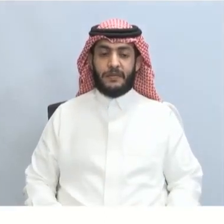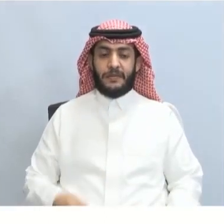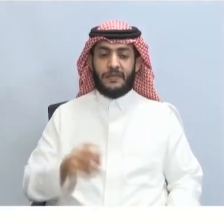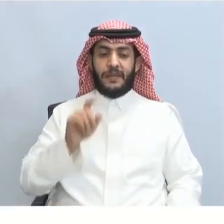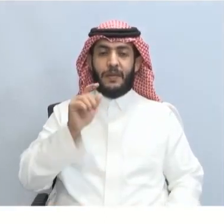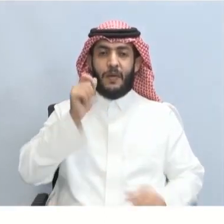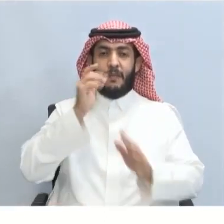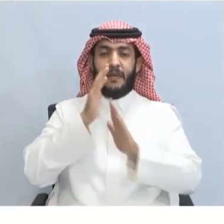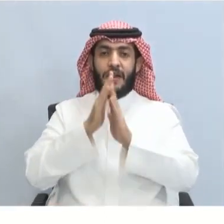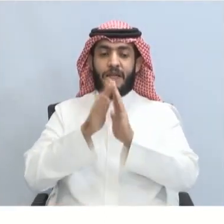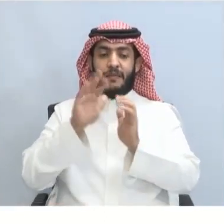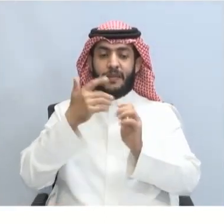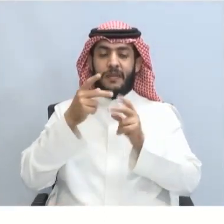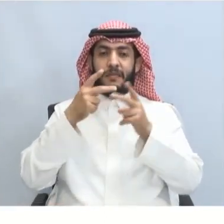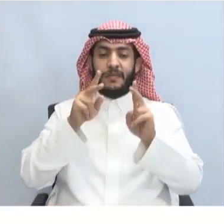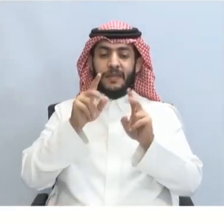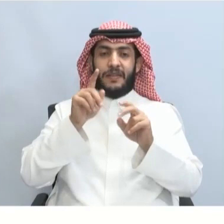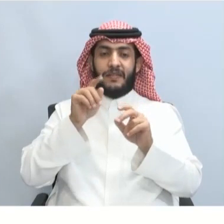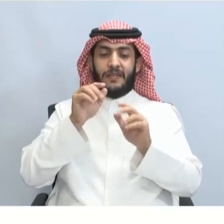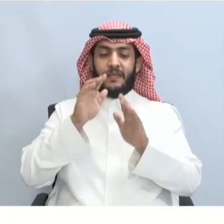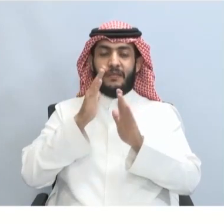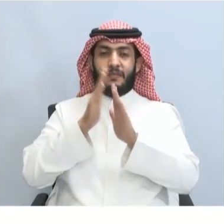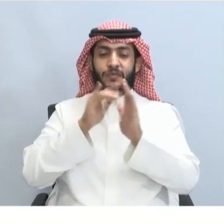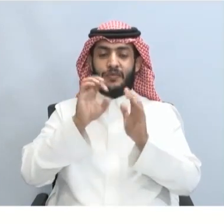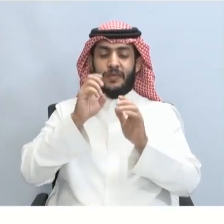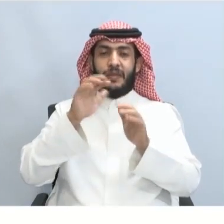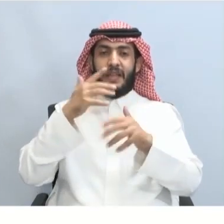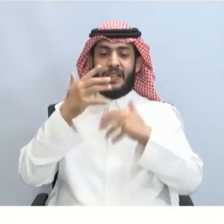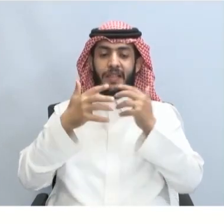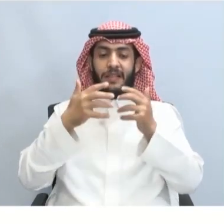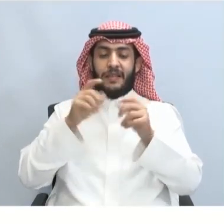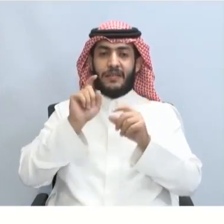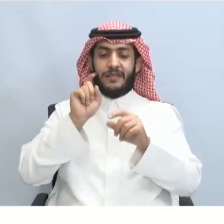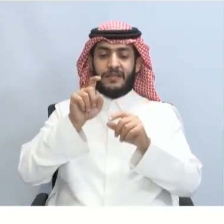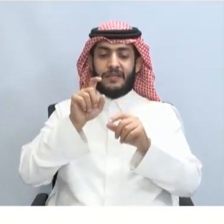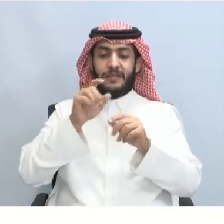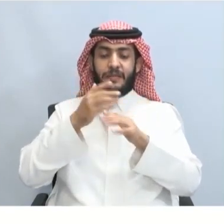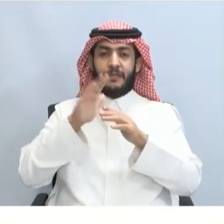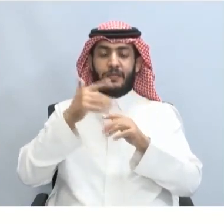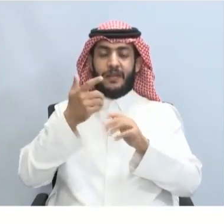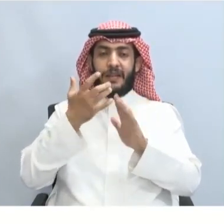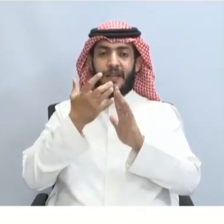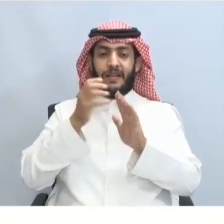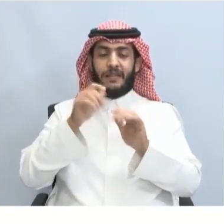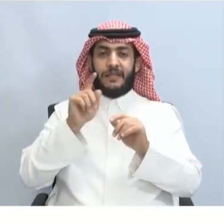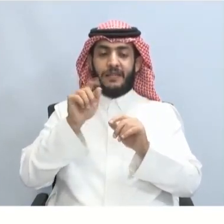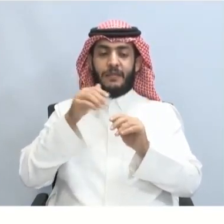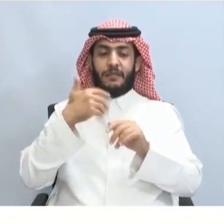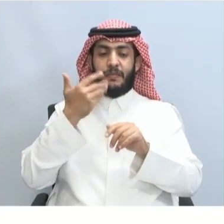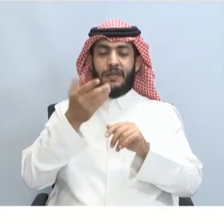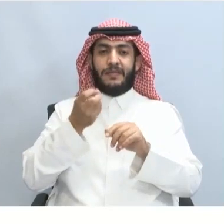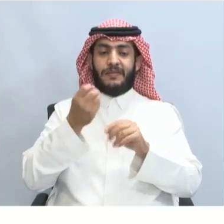فايل ثم اوبن فولدر ثم نقوم بتحديد المجلد ثم سلكت فولدر